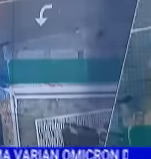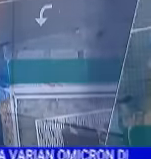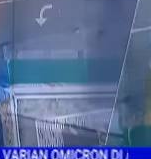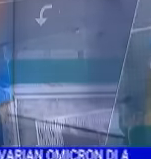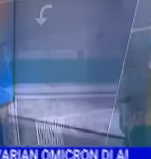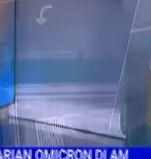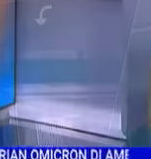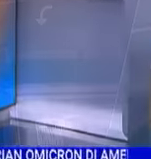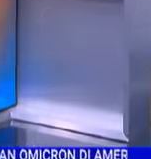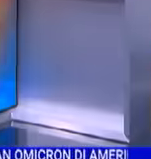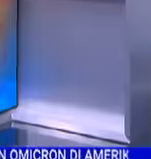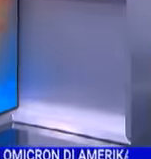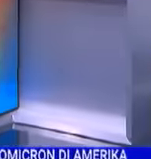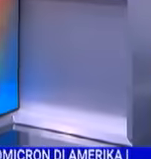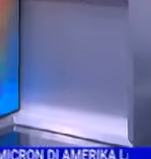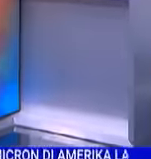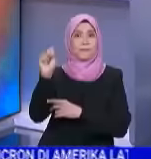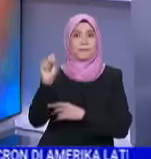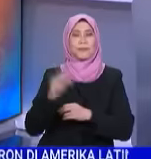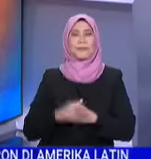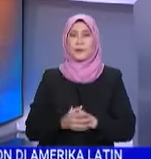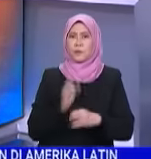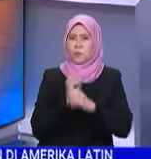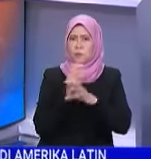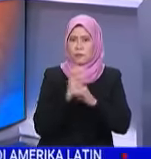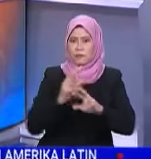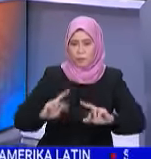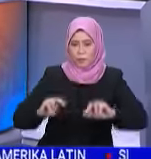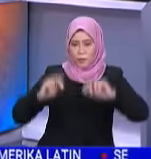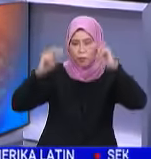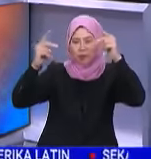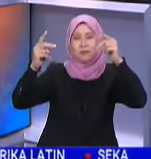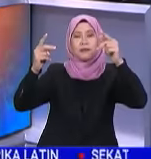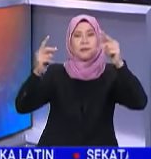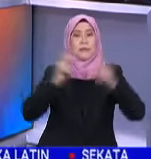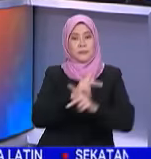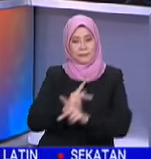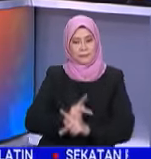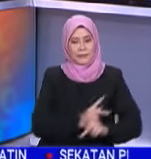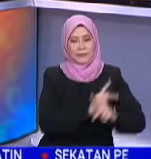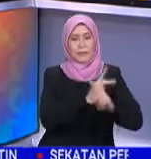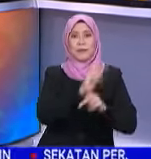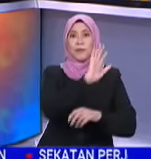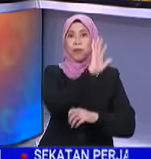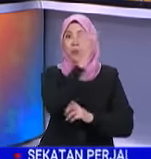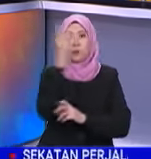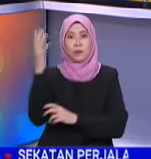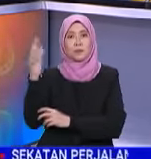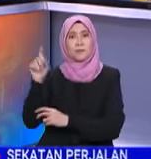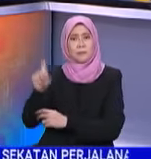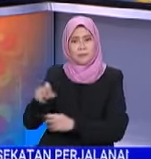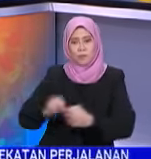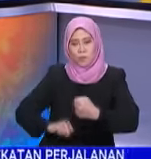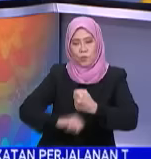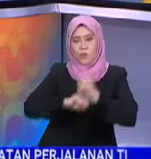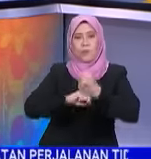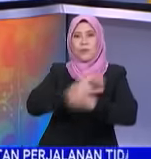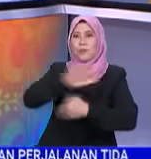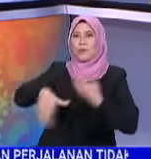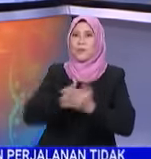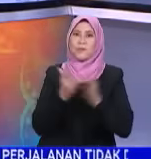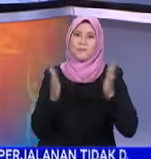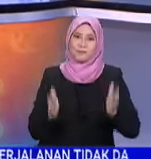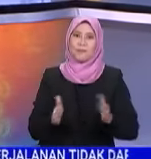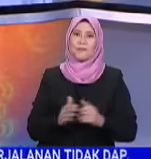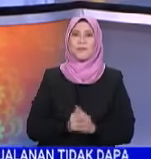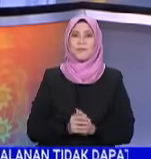baik fokus negeri di bawah Bayu usaha pemulihan dan pemuliharaan hutan perlu sokongan semua pihak terus saja